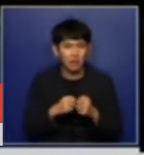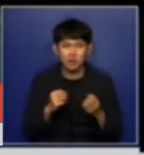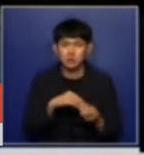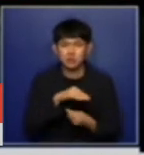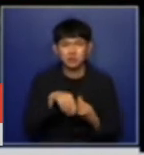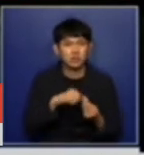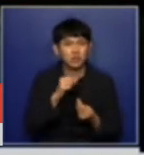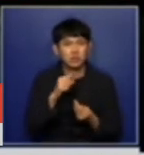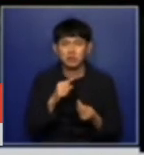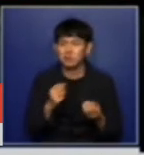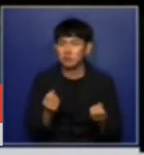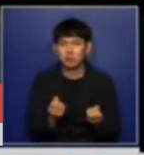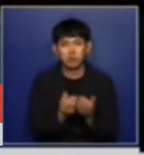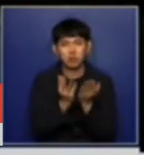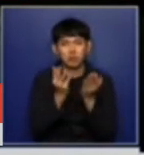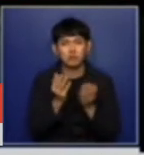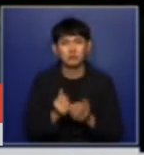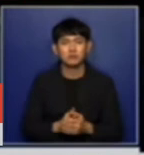จ